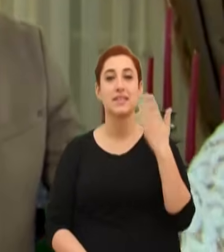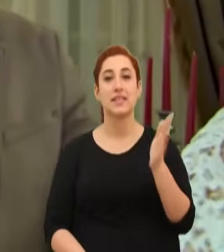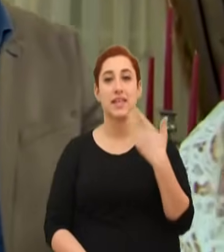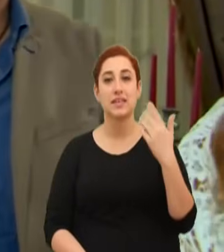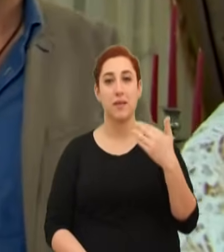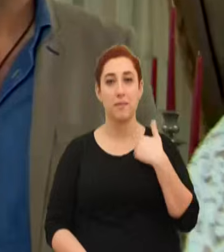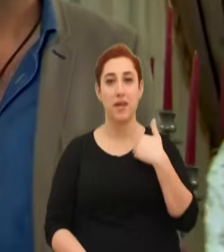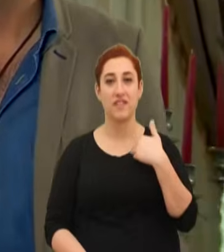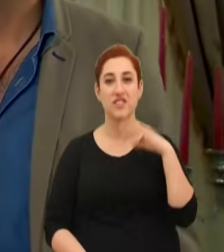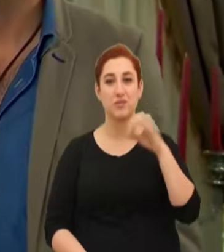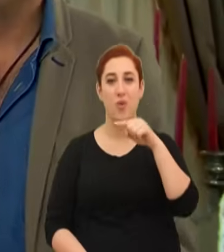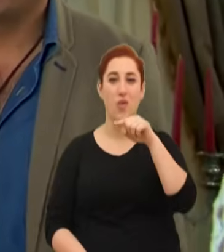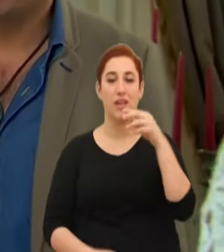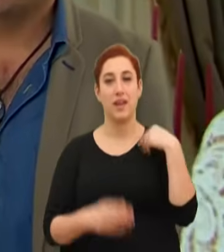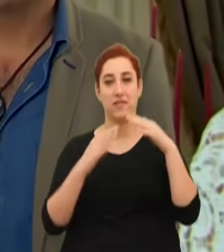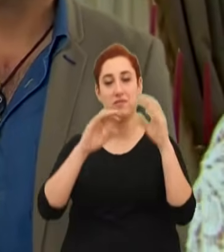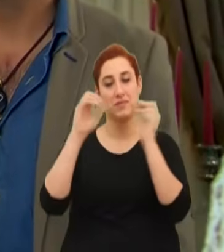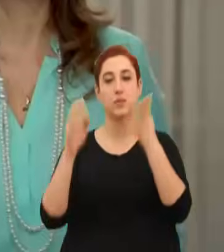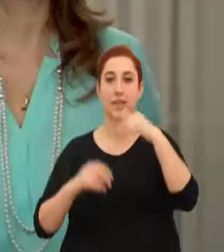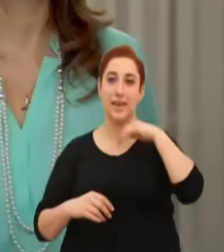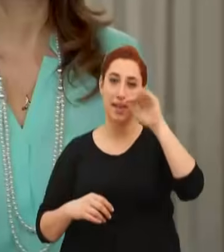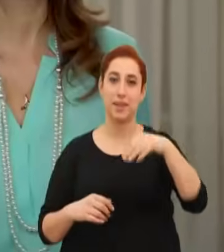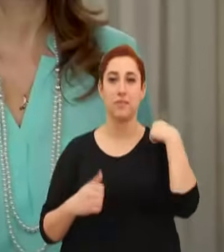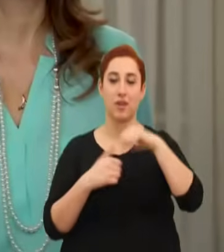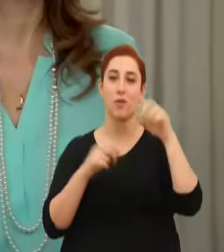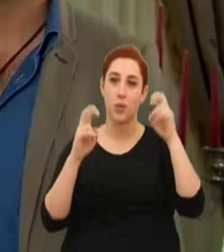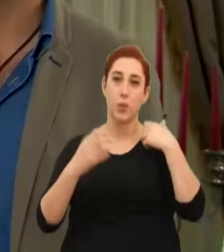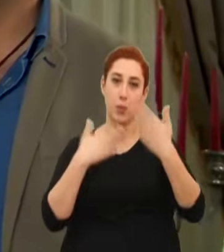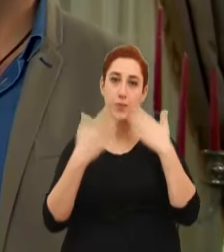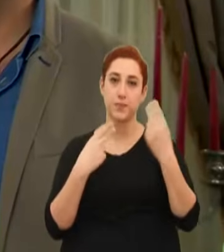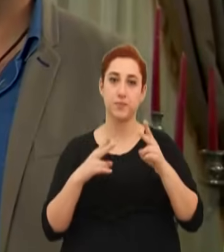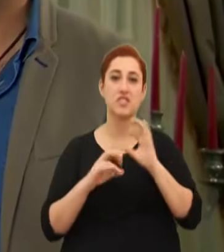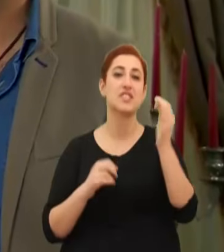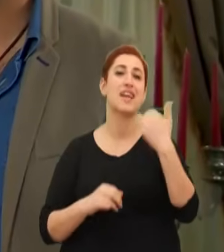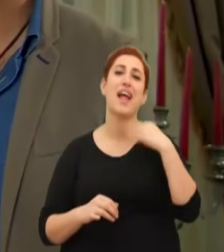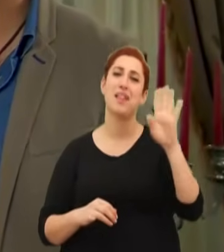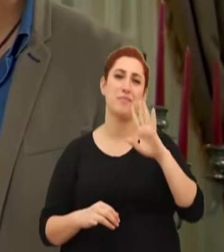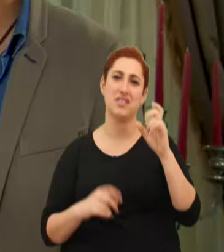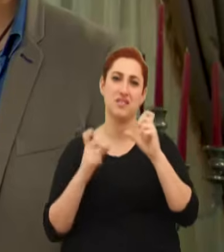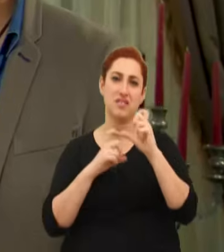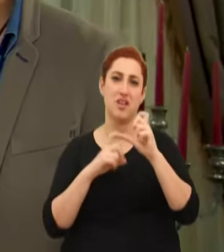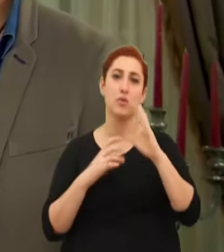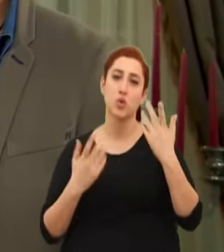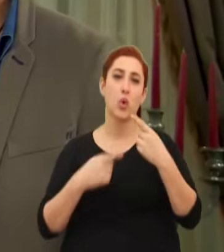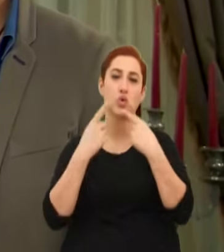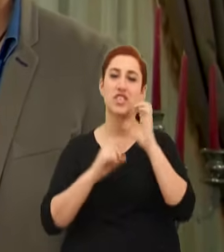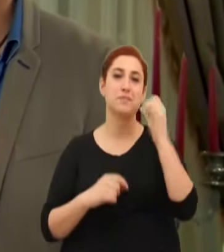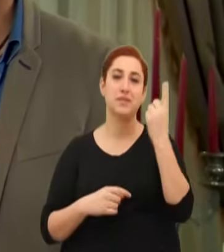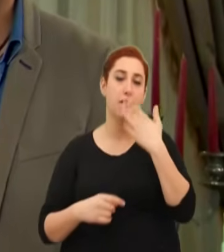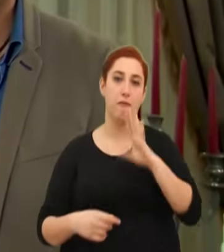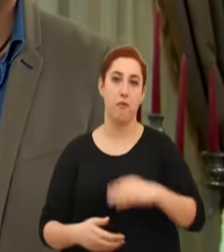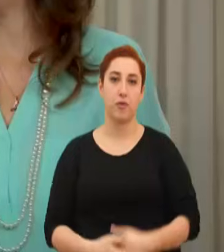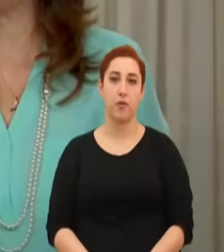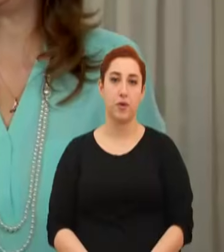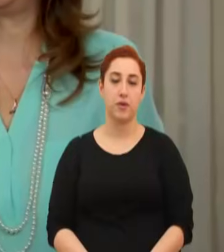Neyse ben şimdi onları bırakayım sonra geleyim tekrar bu konuyu konuşuruz. Hiç gelme bence Sarp. Çünkü konuşacak hiçbir şey